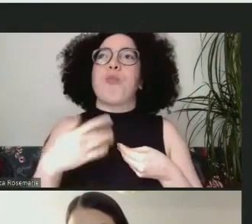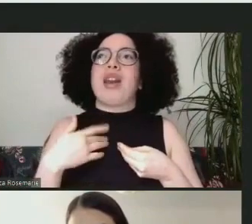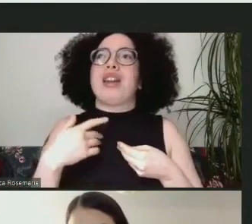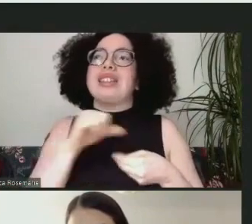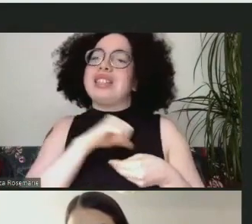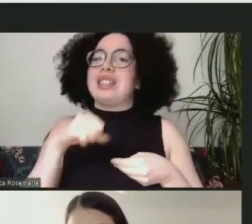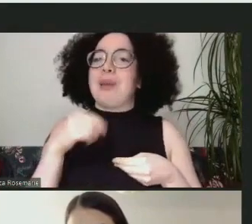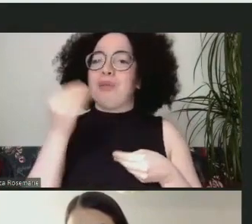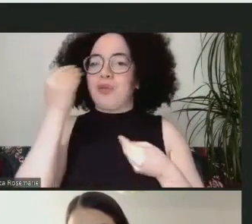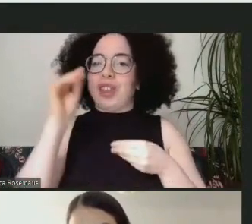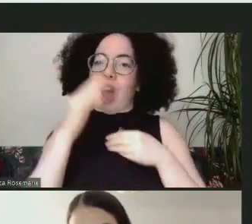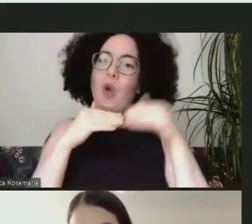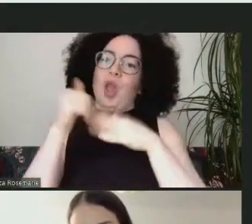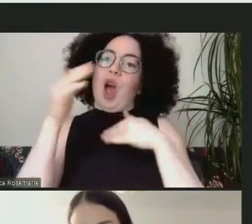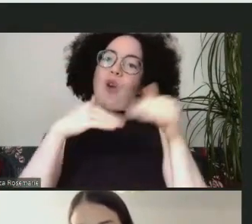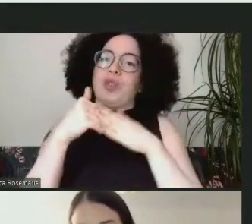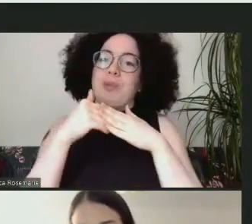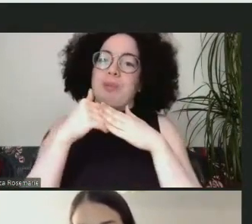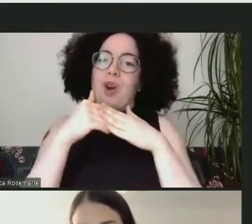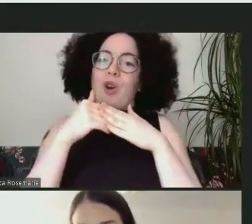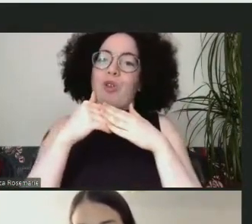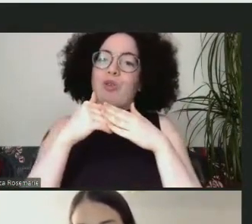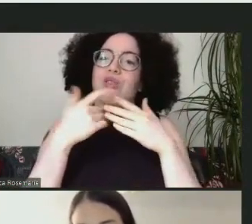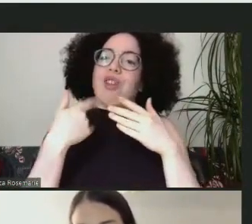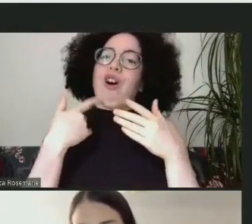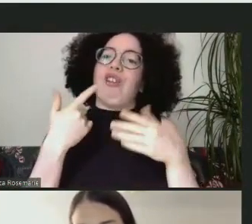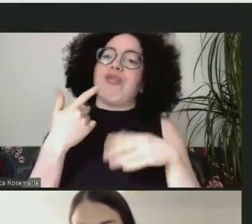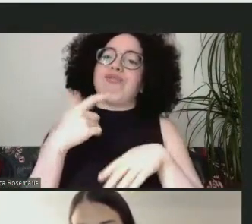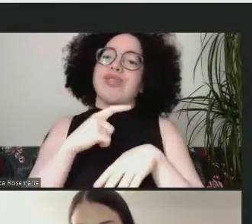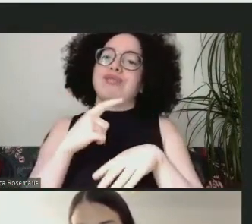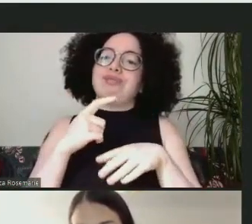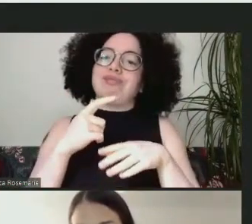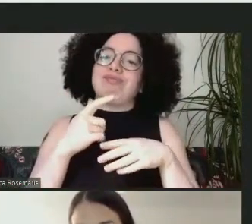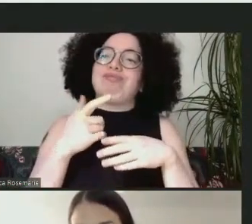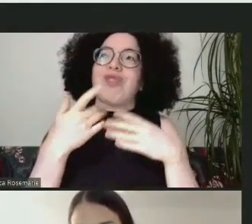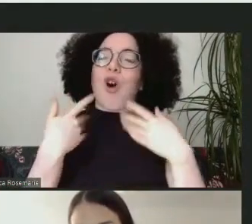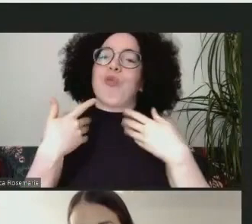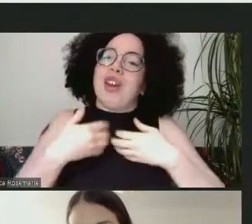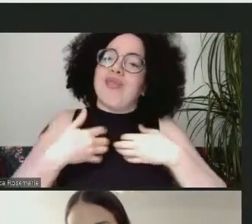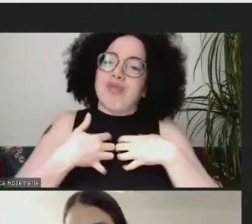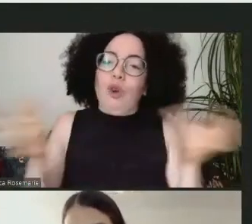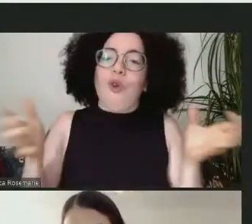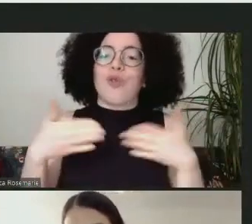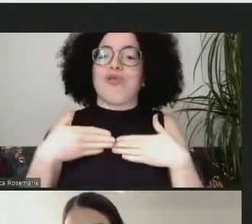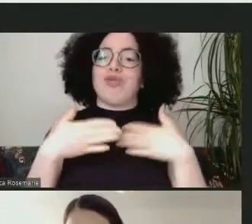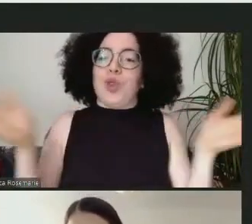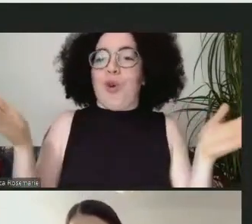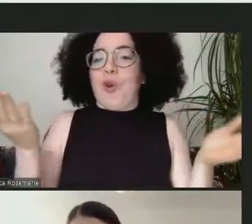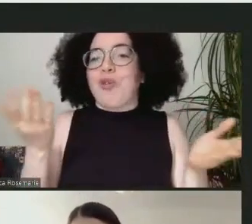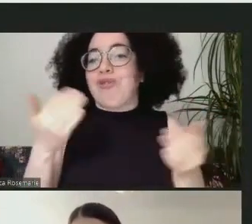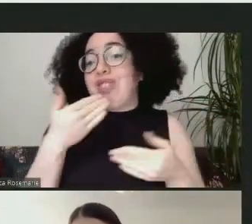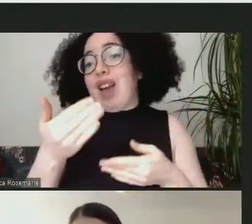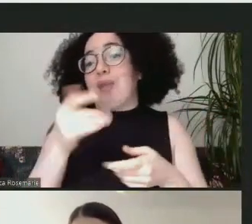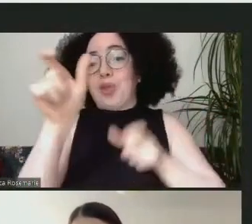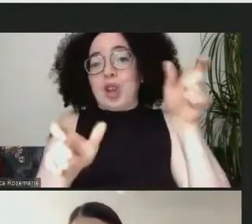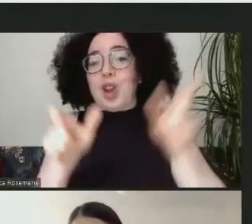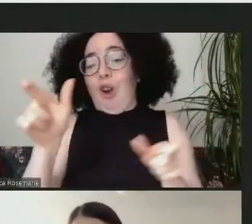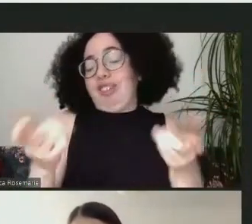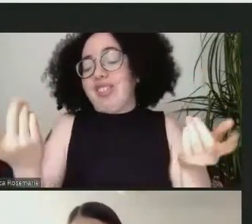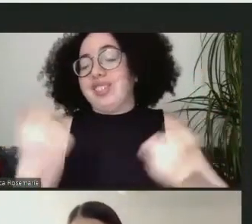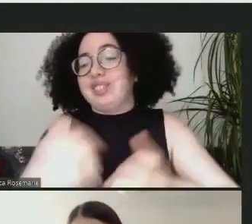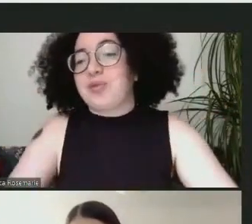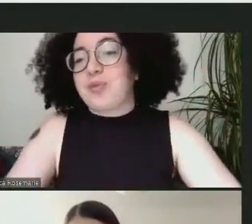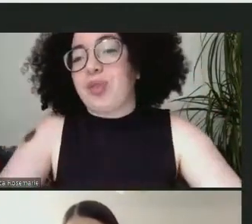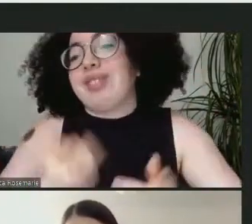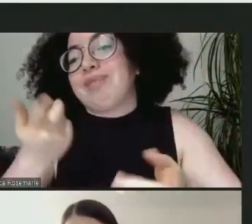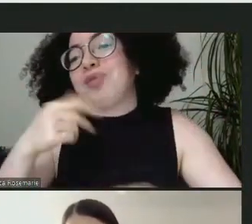bekommen, nicht mehr alleine zu sein, und hat mir geholfen, auch mein Selbstvertrauen aufzubauen. Und das war der Grund, warum, dass